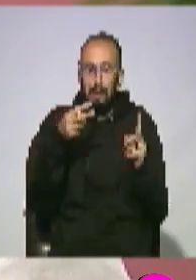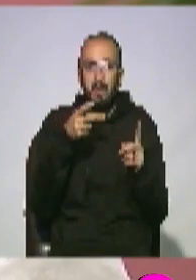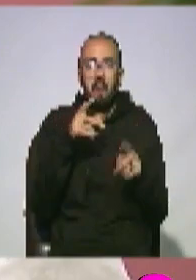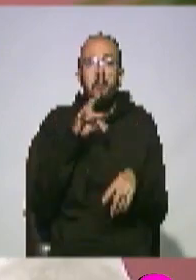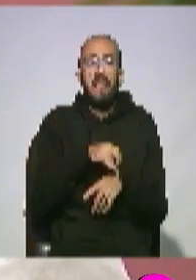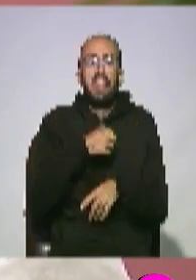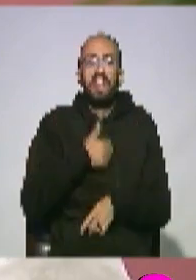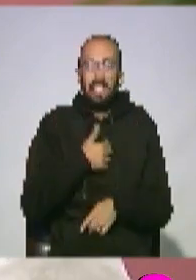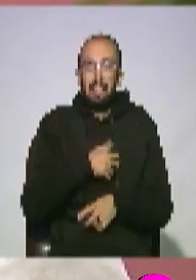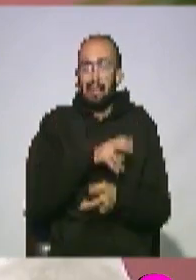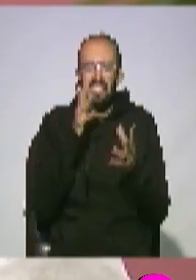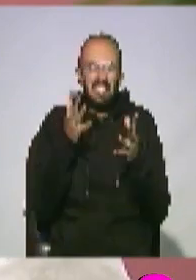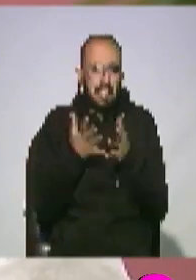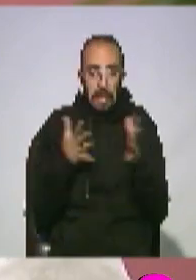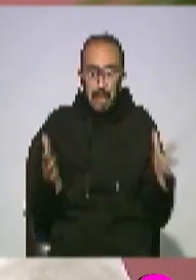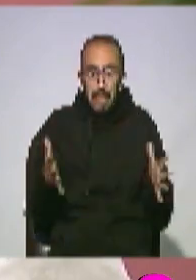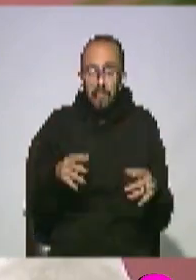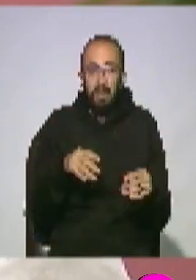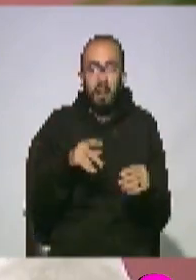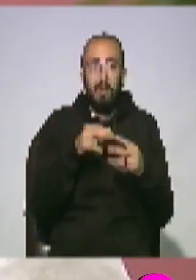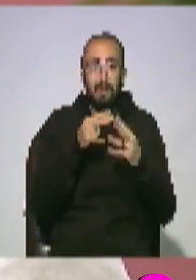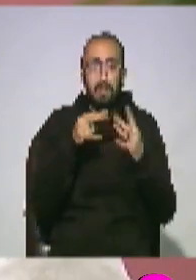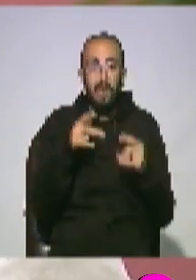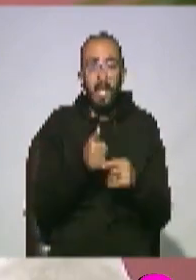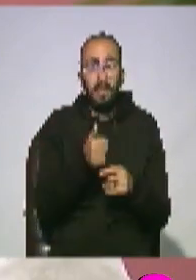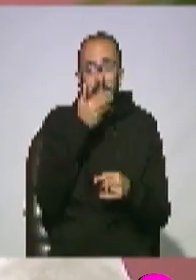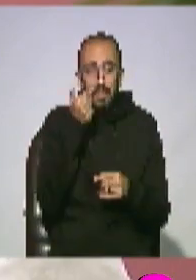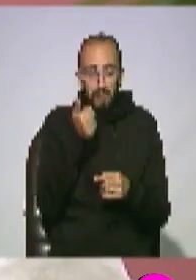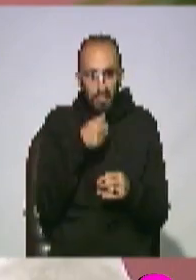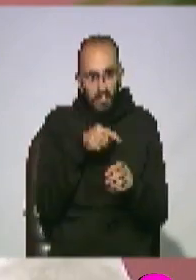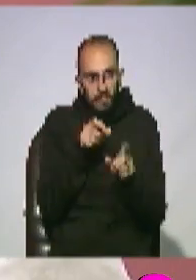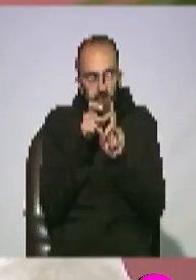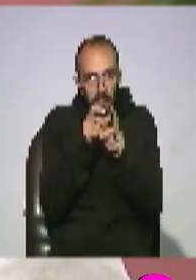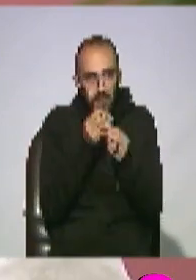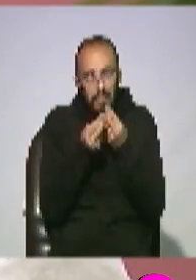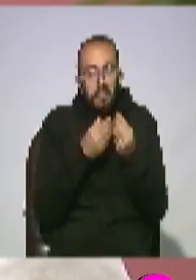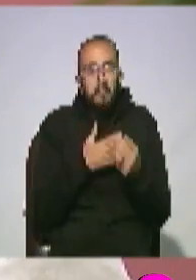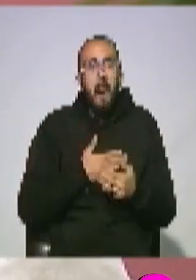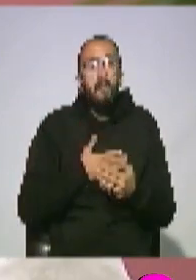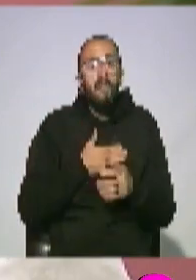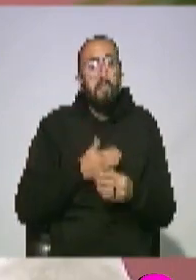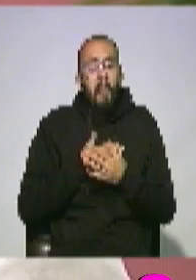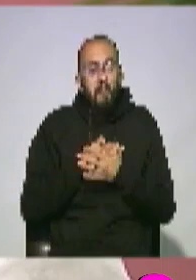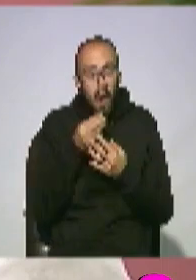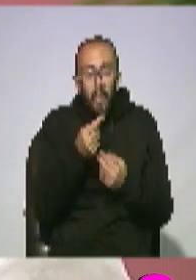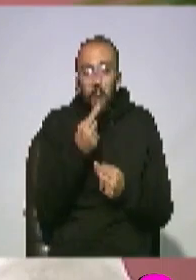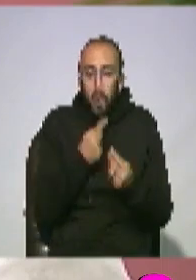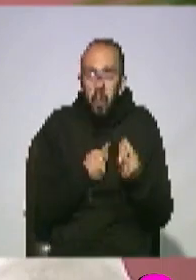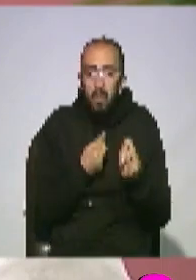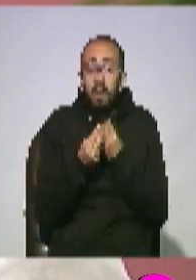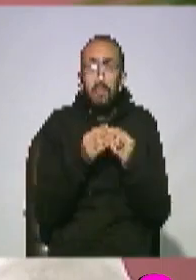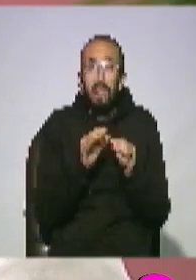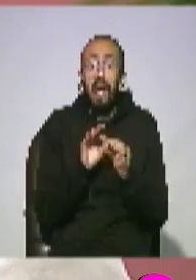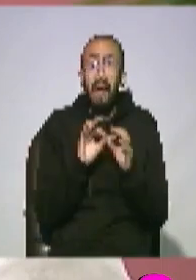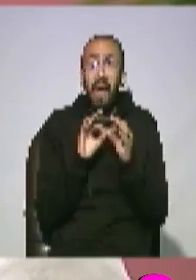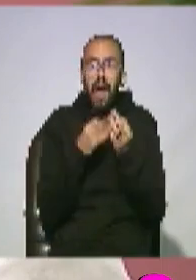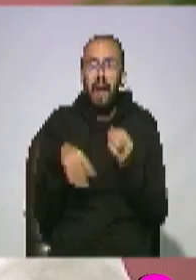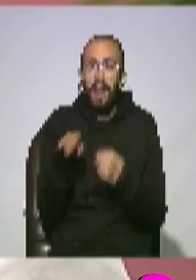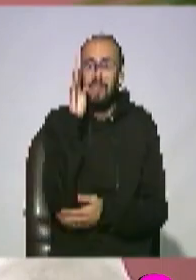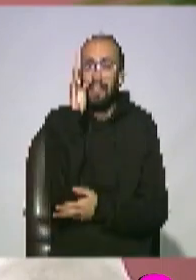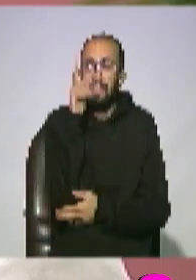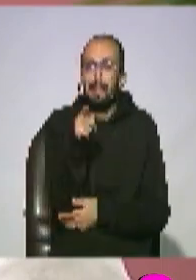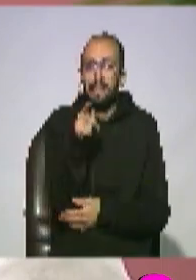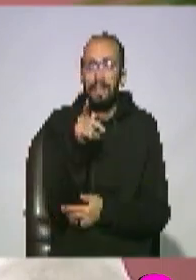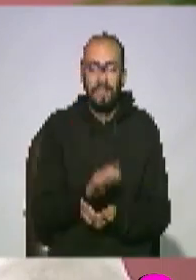الأمراض النفسية والعصبية اللي بتصيب الحالين اللي انتشرت. كل الأمور دي الأهل هي المسؤولة عنها طبعا.